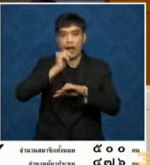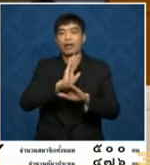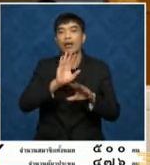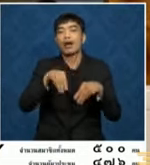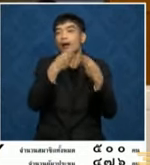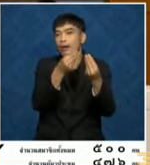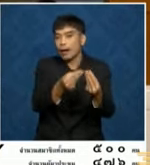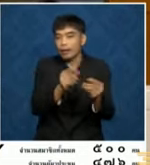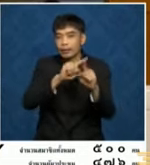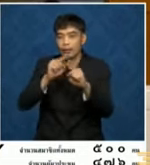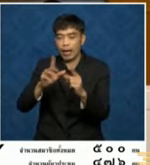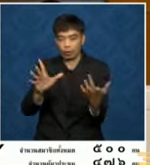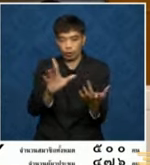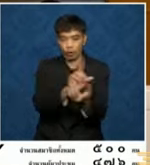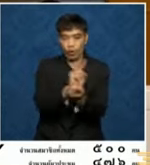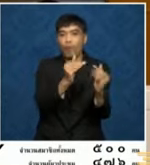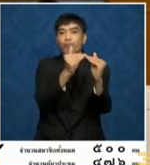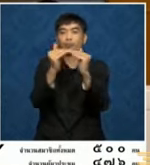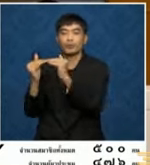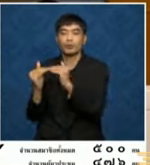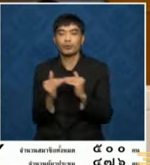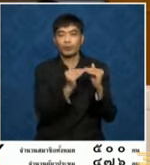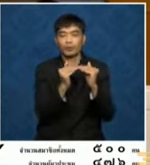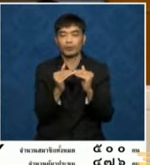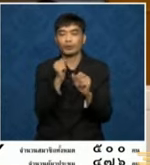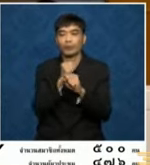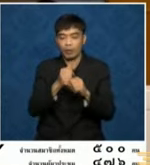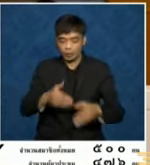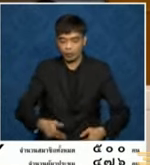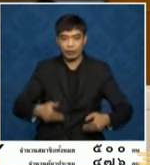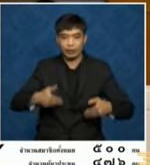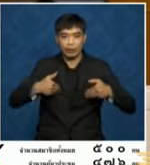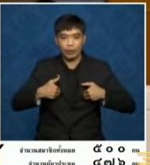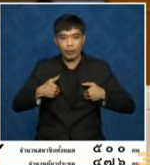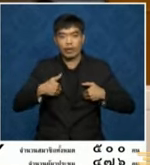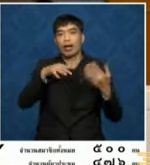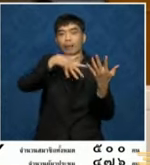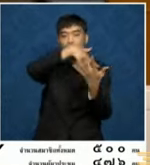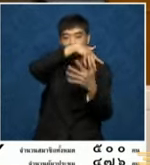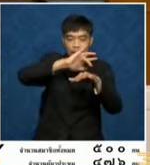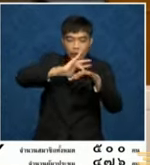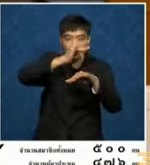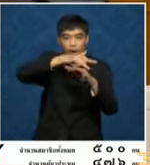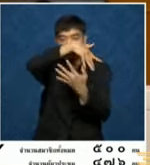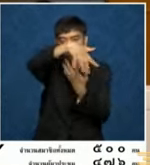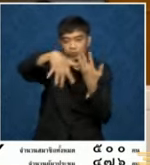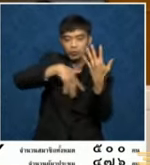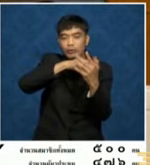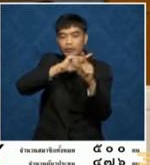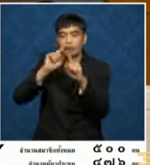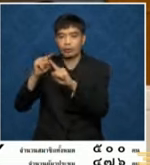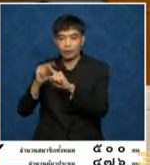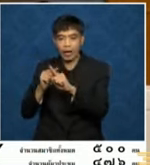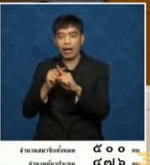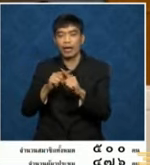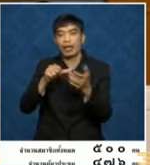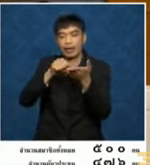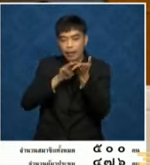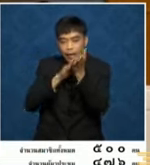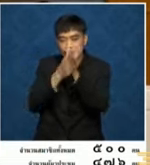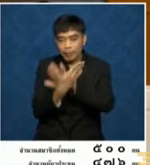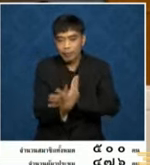อภาคทางสังคมการสร้างการเติบโตบนคุณภาพชีวิตที่เป็นมิตรต่อสิ่งแวดล้อมรวมไปถึงการปรับสมดุลและการบริหาร